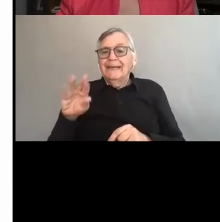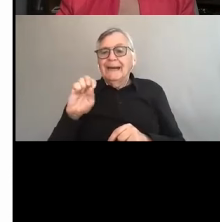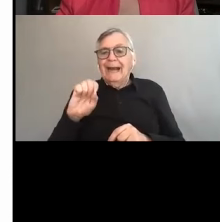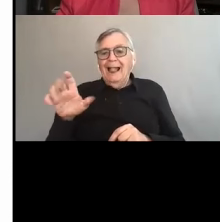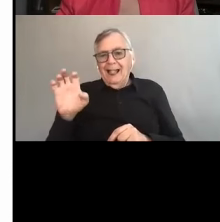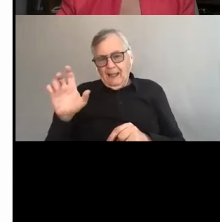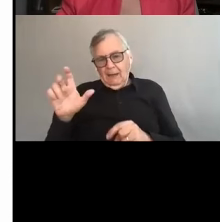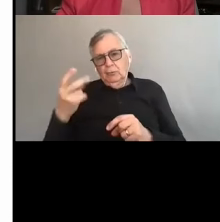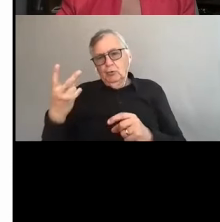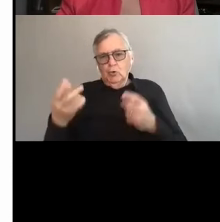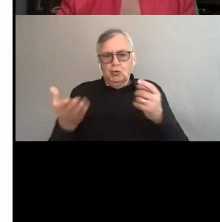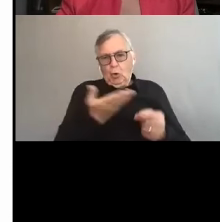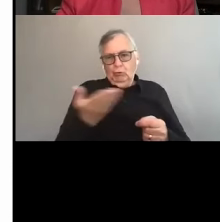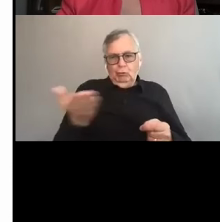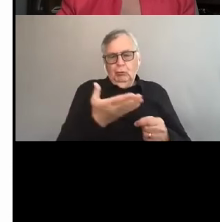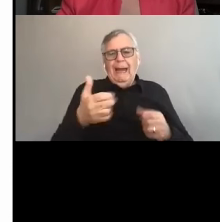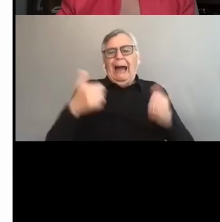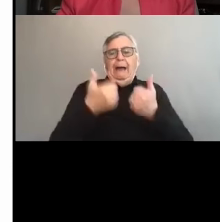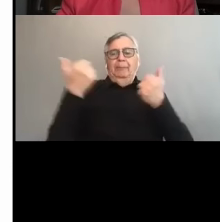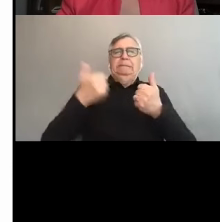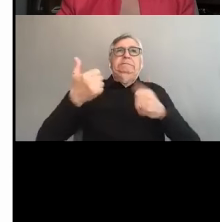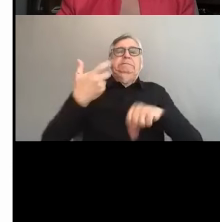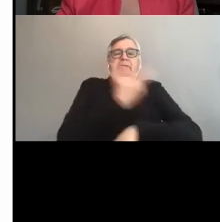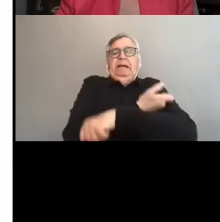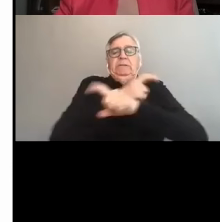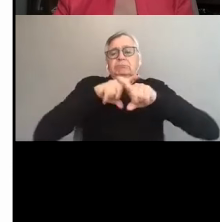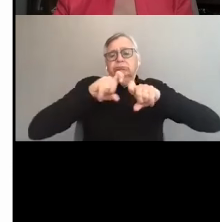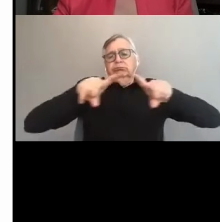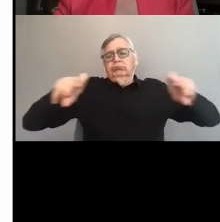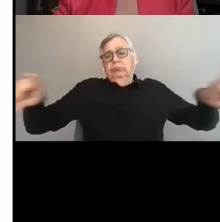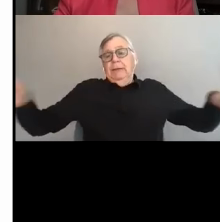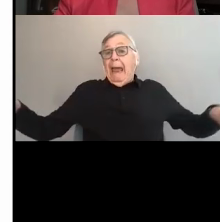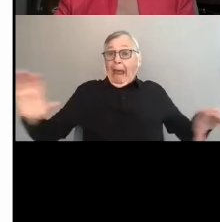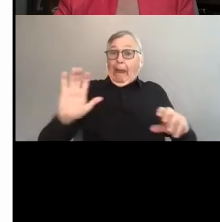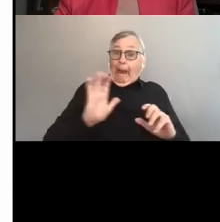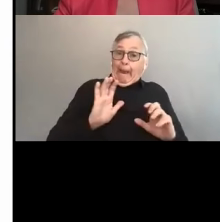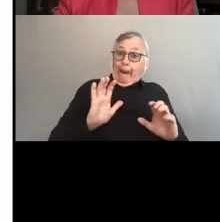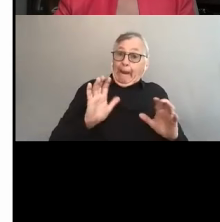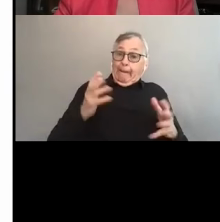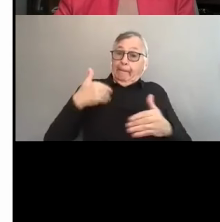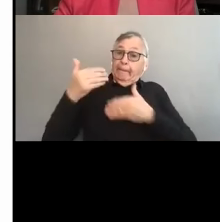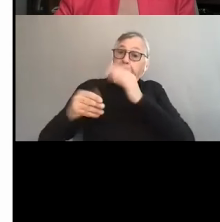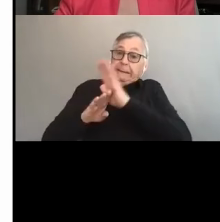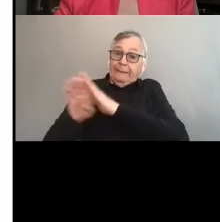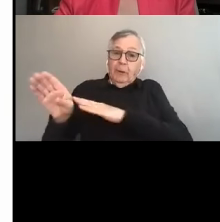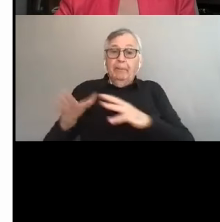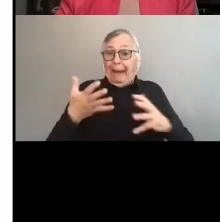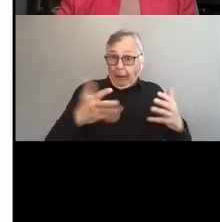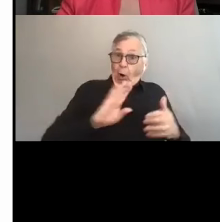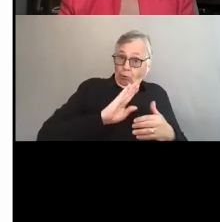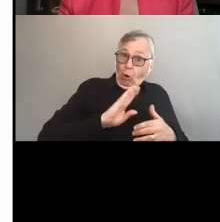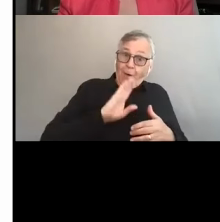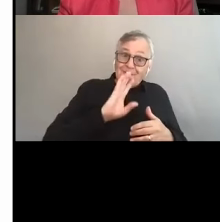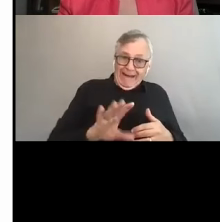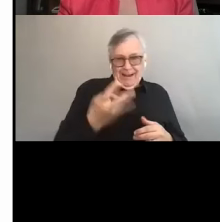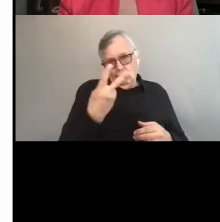les deux sortes. Il y a beaucoup d'autres sortes de vaccins qui sont étudiés, qui sont en voie de développement, mais les seuls qu'on a présentement,